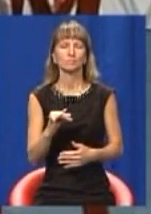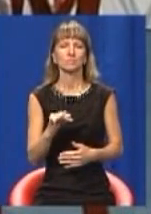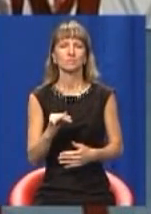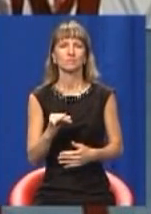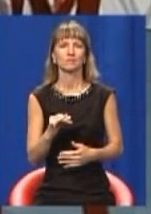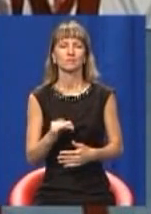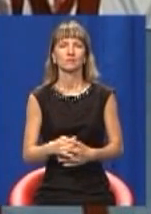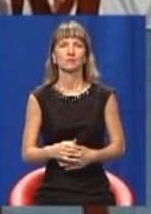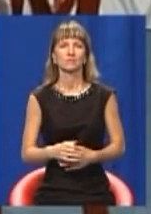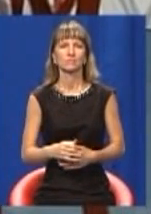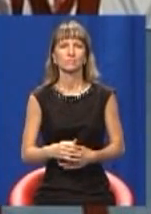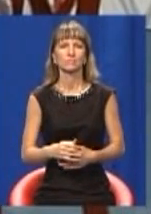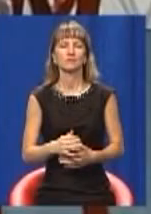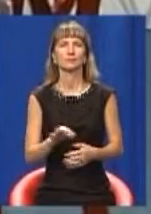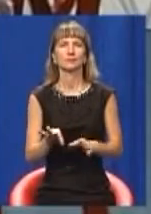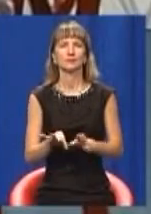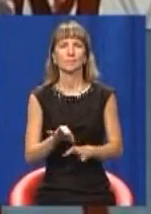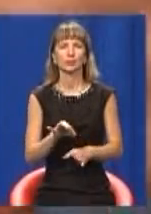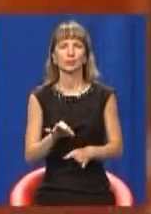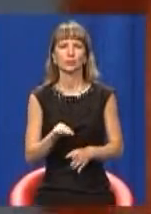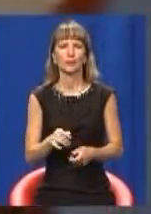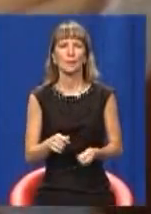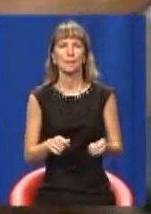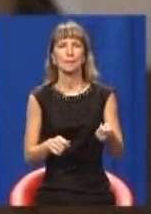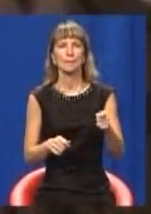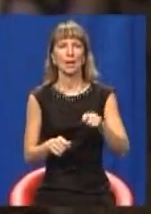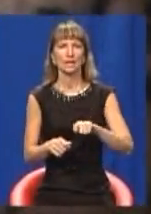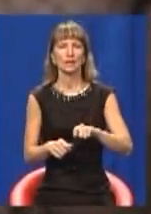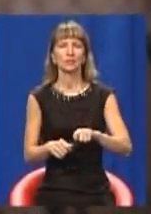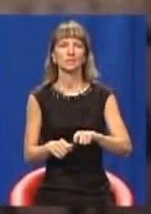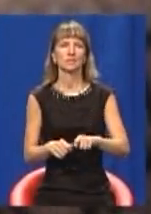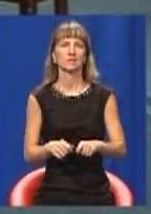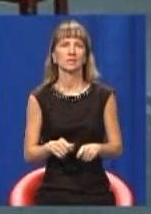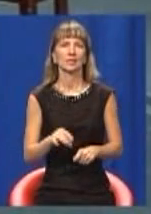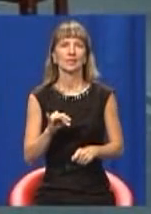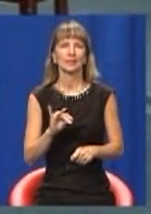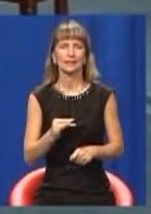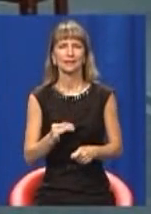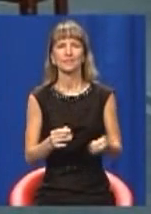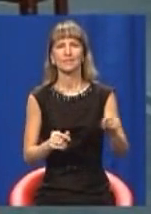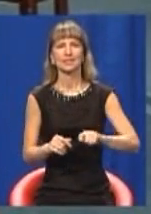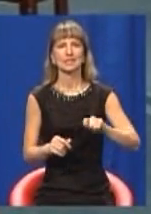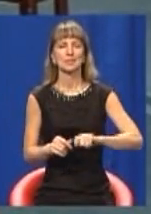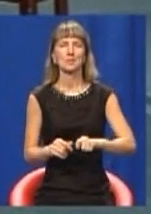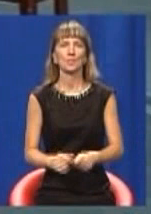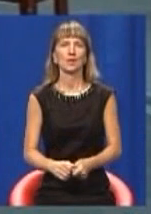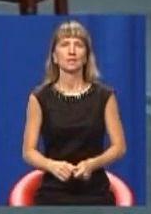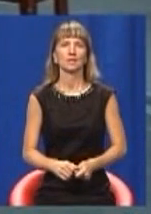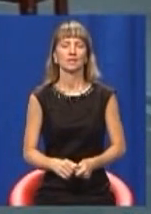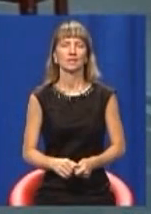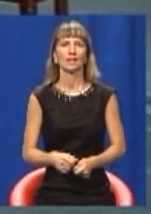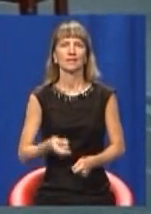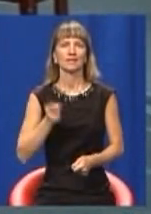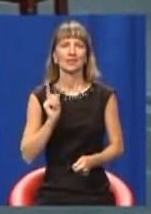Так, есть, подноси к колбе и высыпай. Вау,